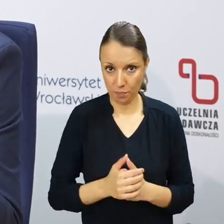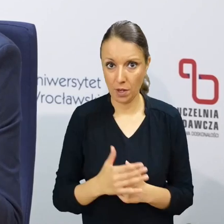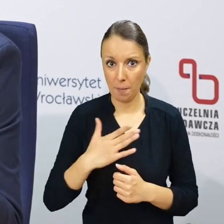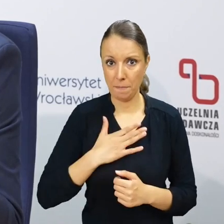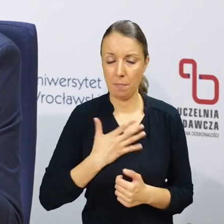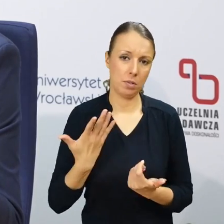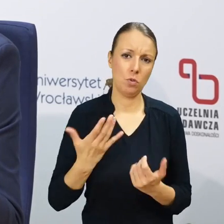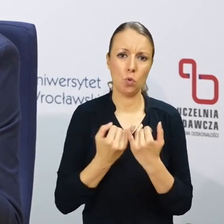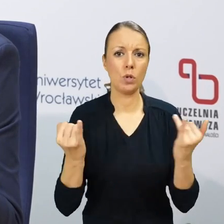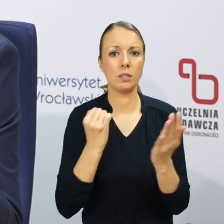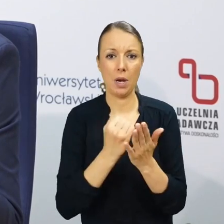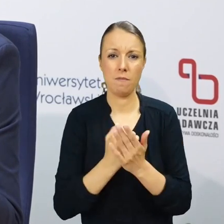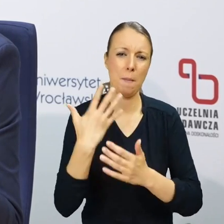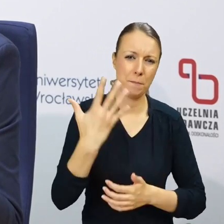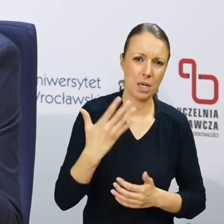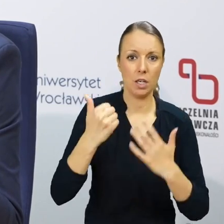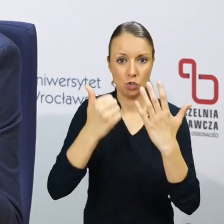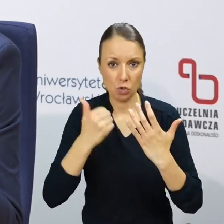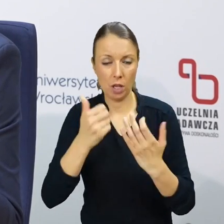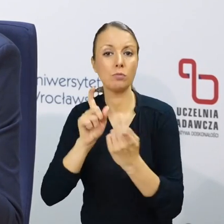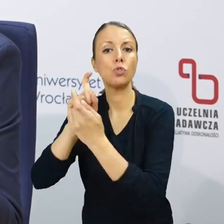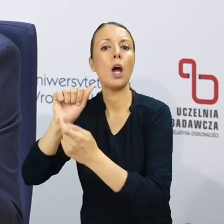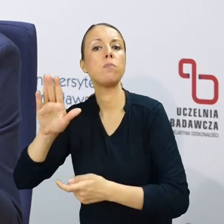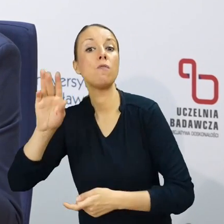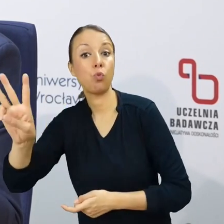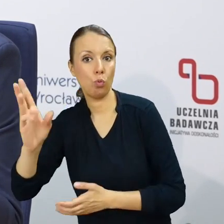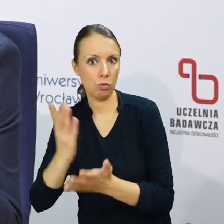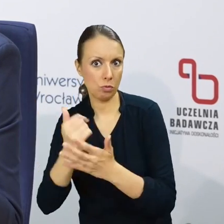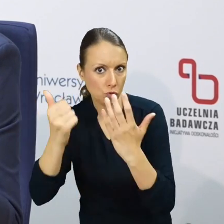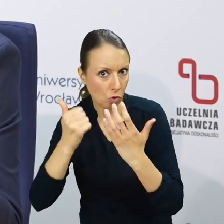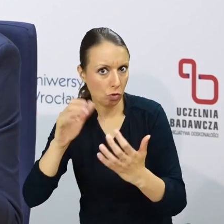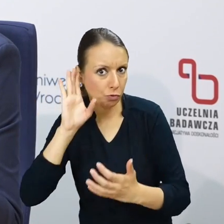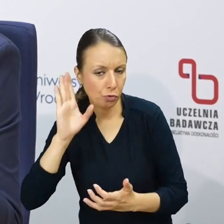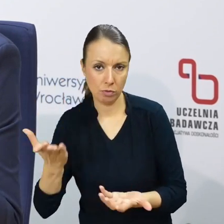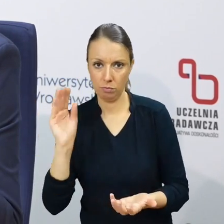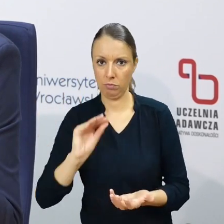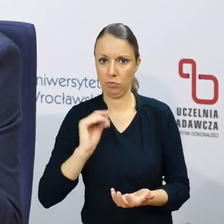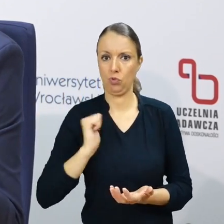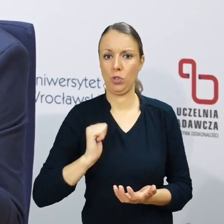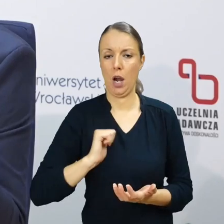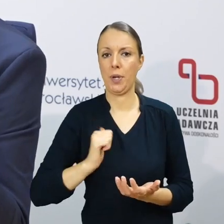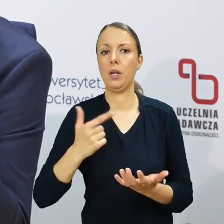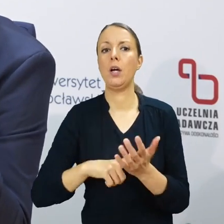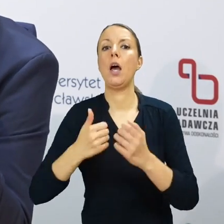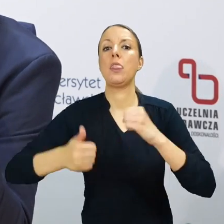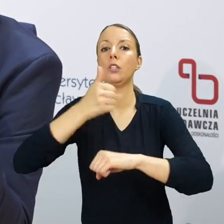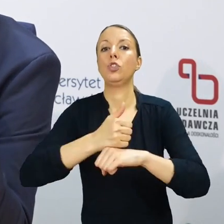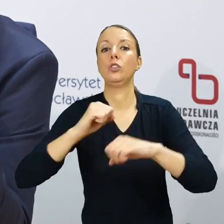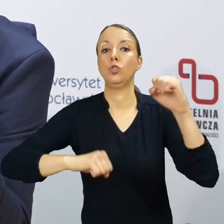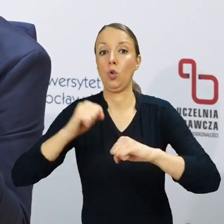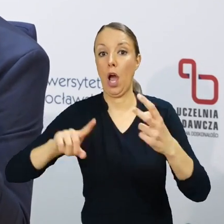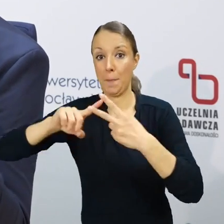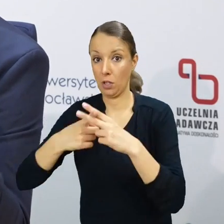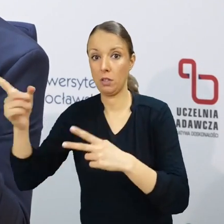sprawę przeciwko ABW, która trwa 6 rok. Czekamy na wyrok Naczelnego Sądu Administracyjnego, która dotyczy wykorzystywania